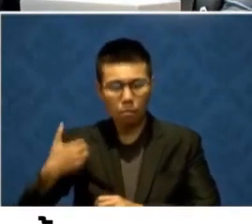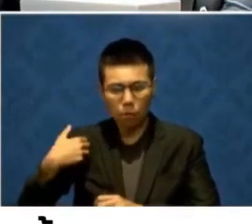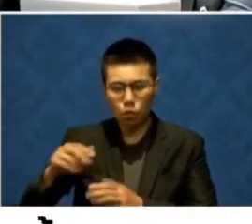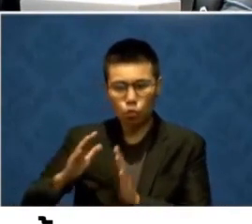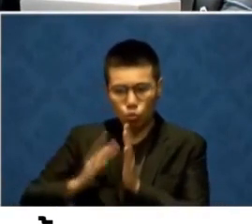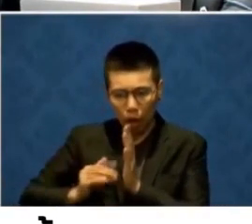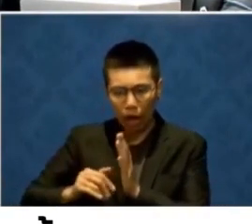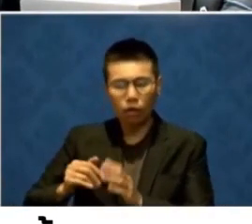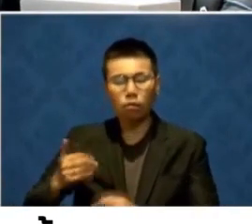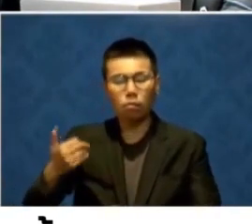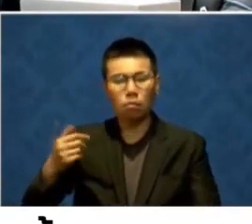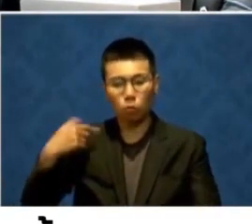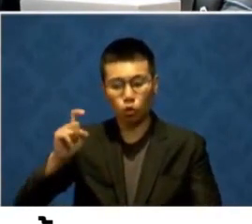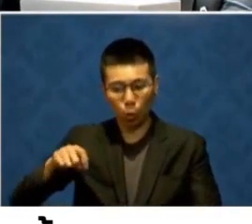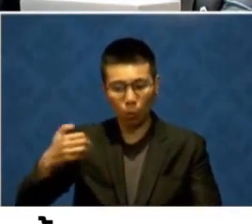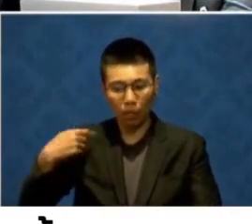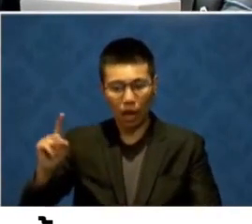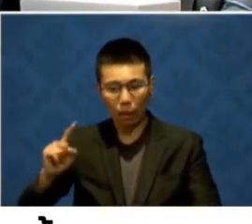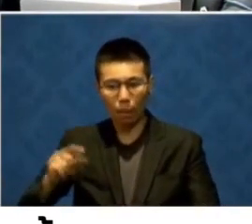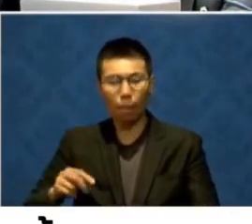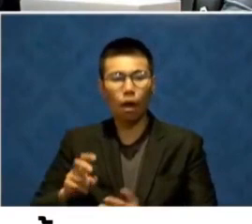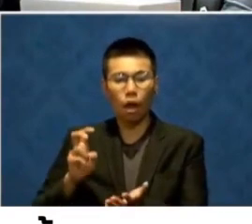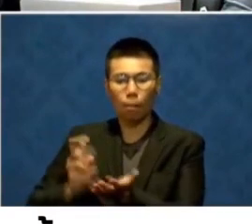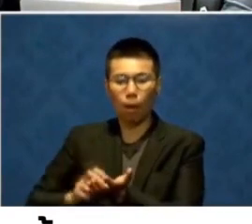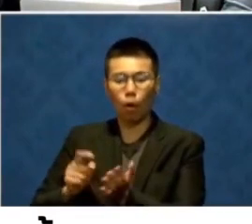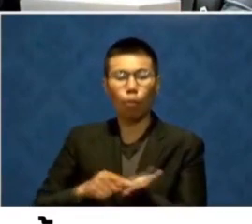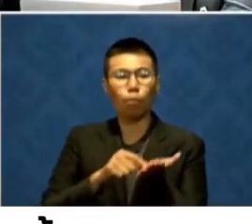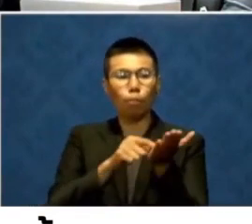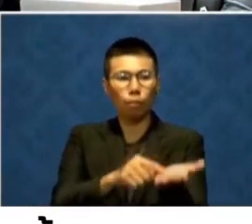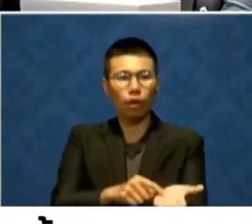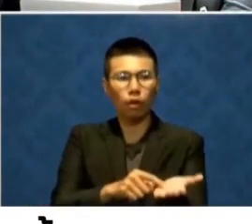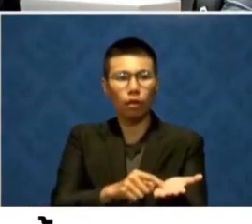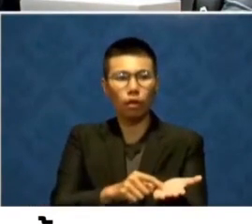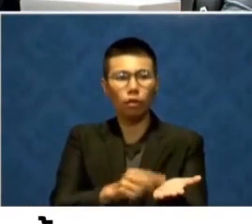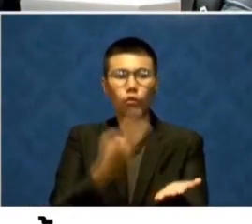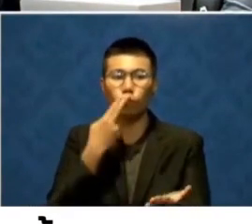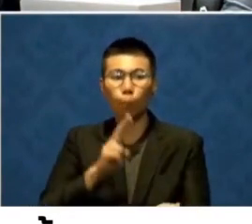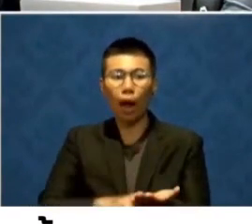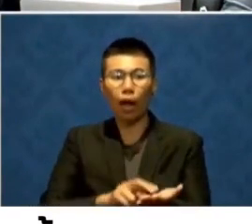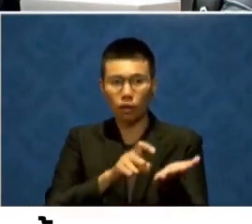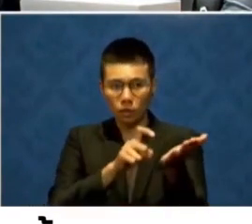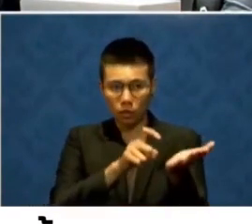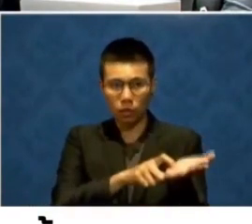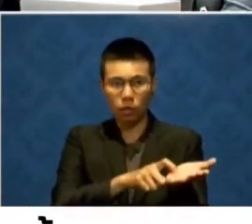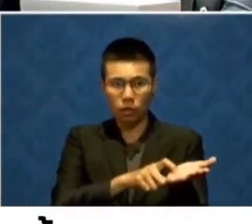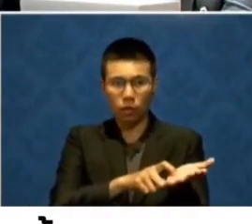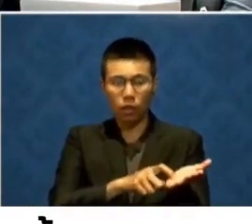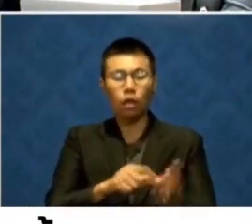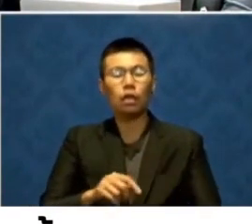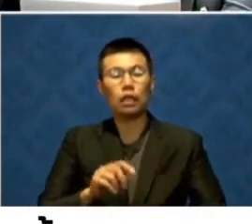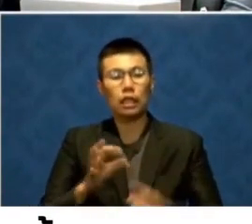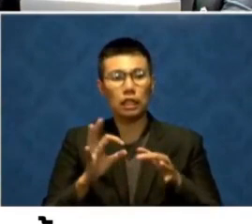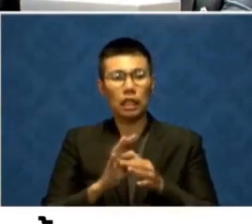งผบ.ตร.อย่างไรก็มีจังหวะที่ท่านประธานสภาพยายามจะบอกให้คุณโรมลุกขึ้นเพราะว่าวันนี้อย่าง